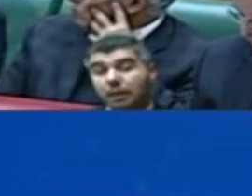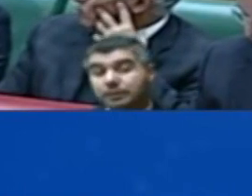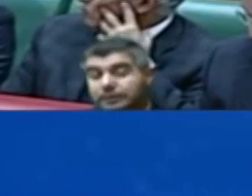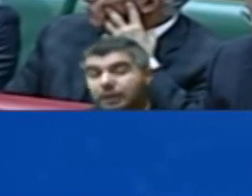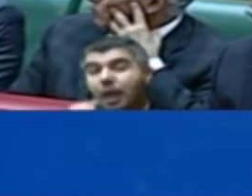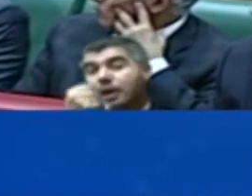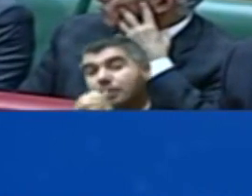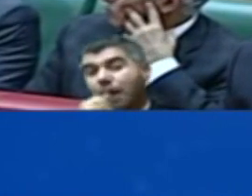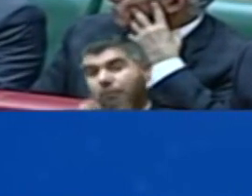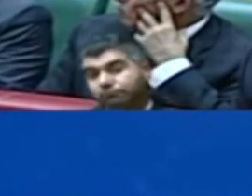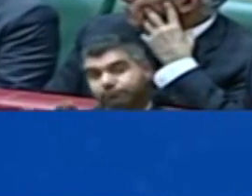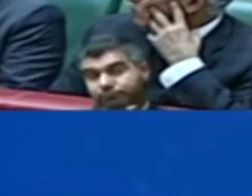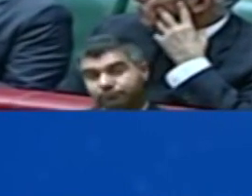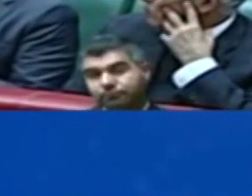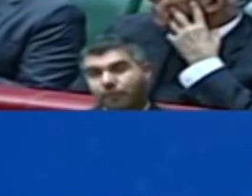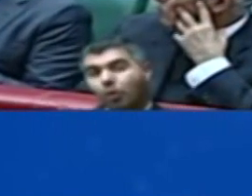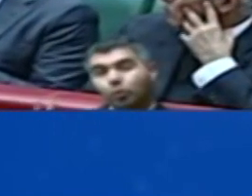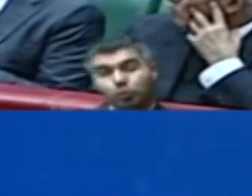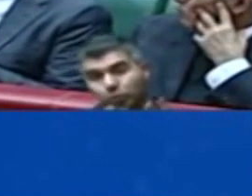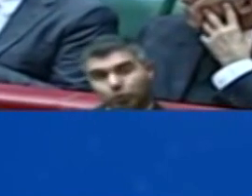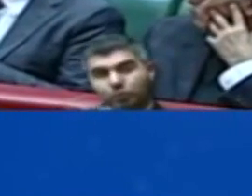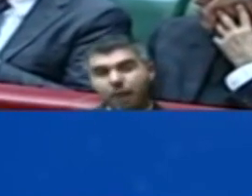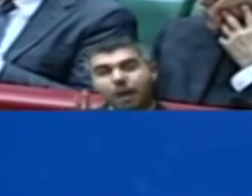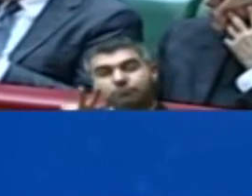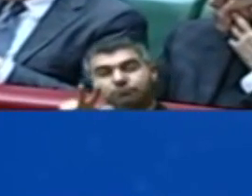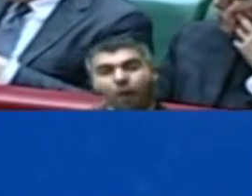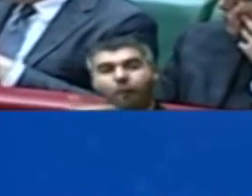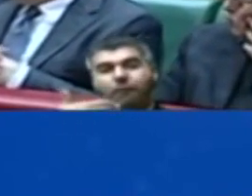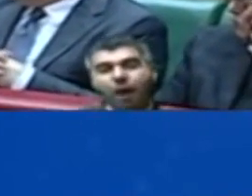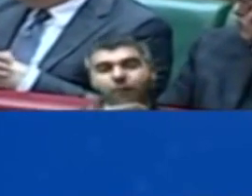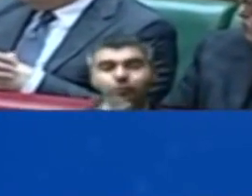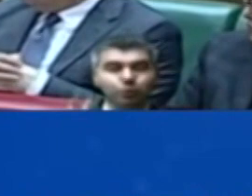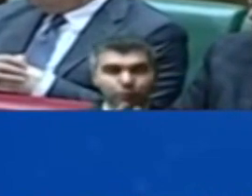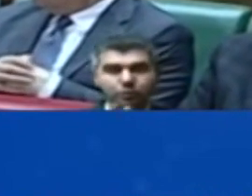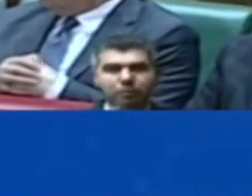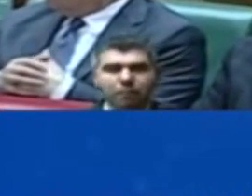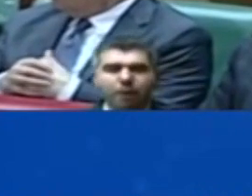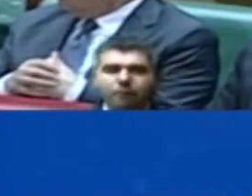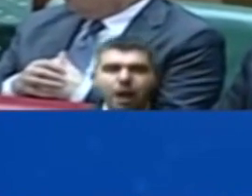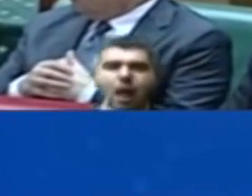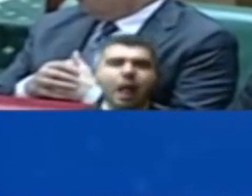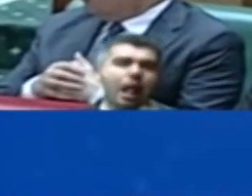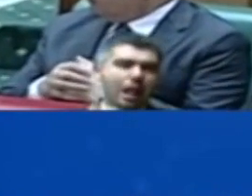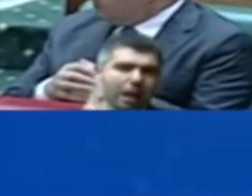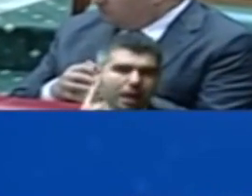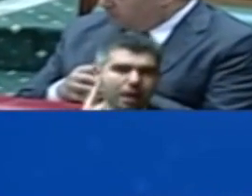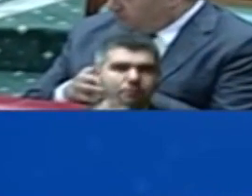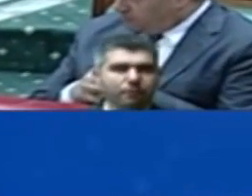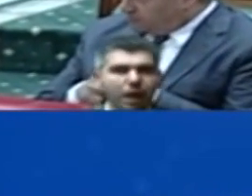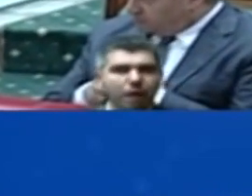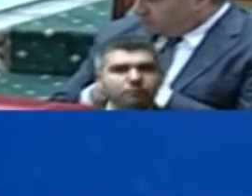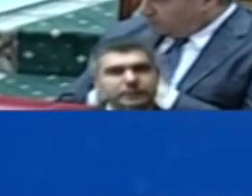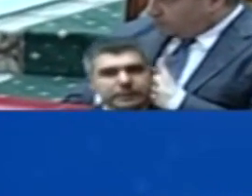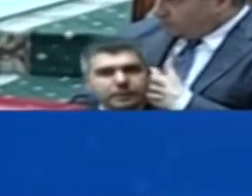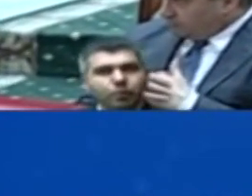للاشتغال، على اساس هناك نوعين من الرخص، وهذا النوعين يا اما رخصه مفتوحه على سنه دير بها واحد العدد ديال